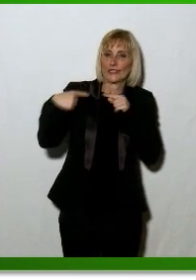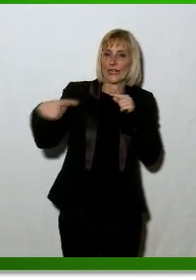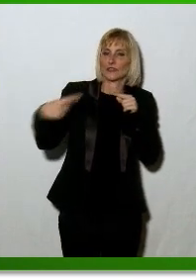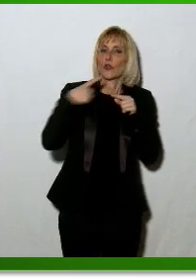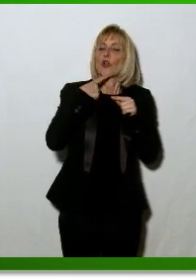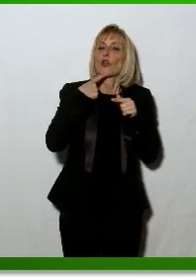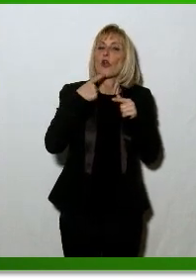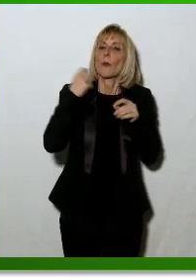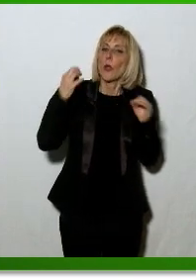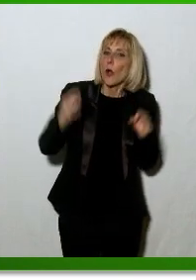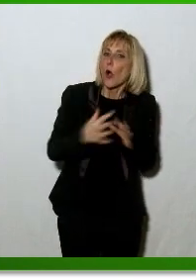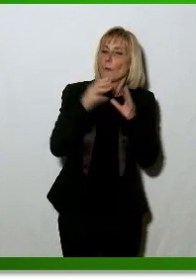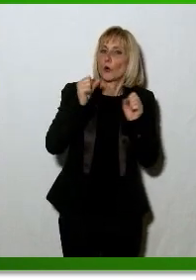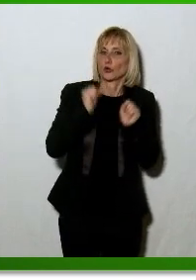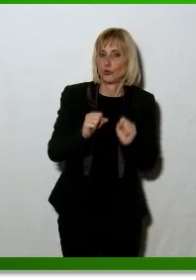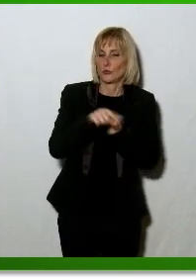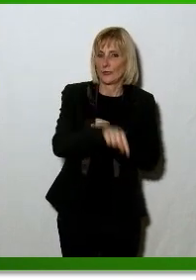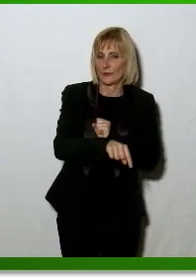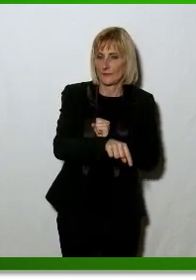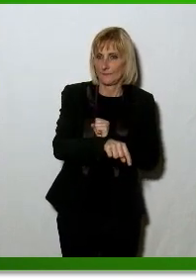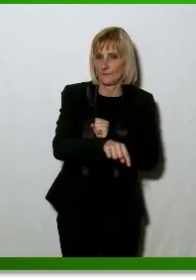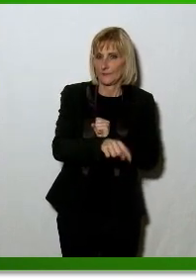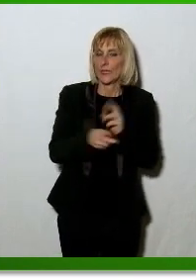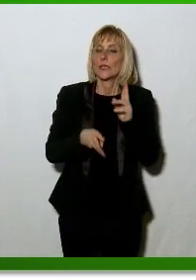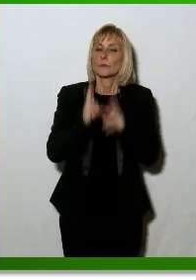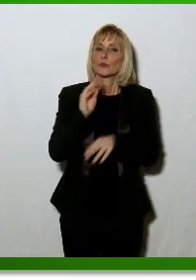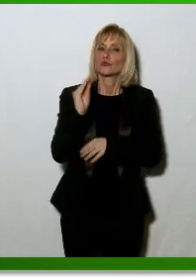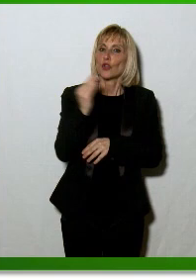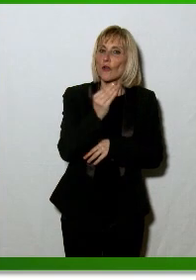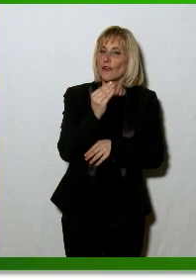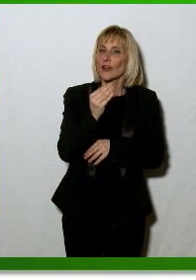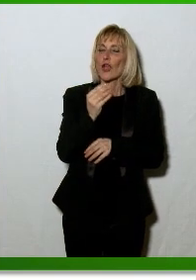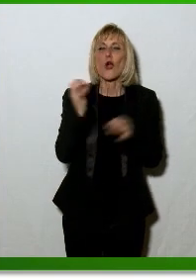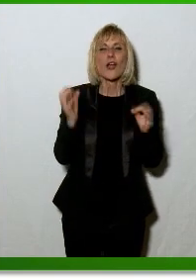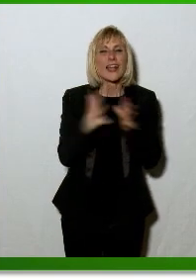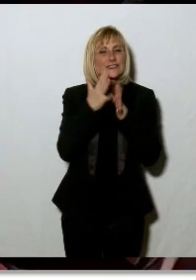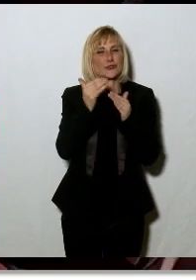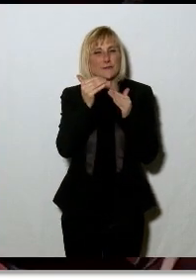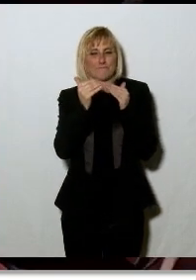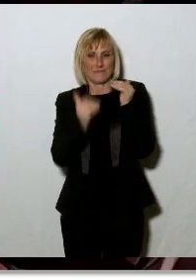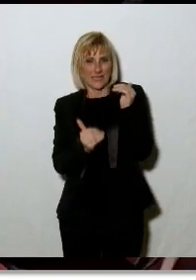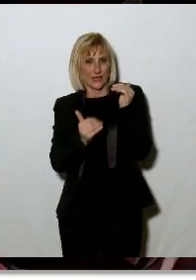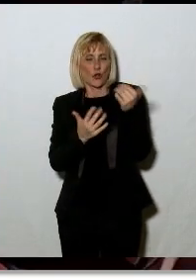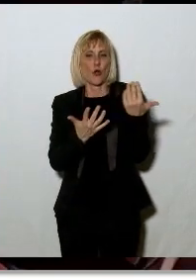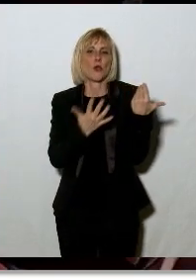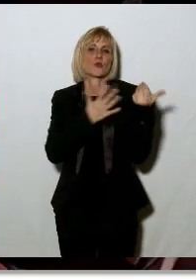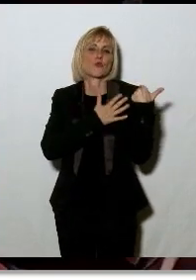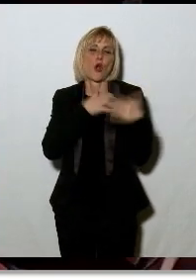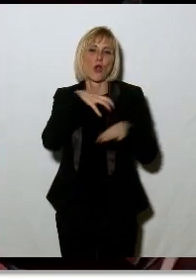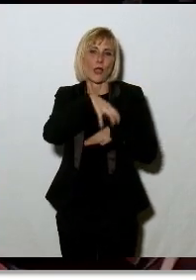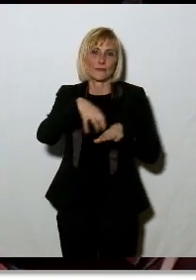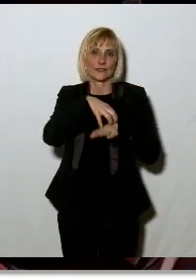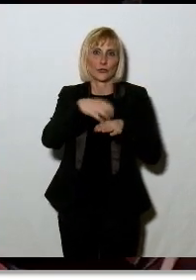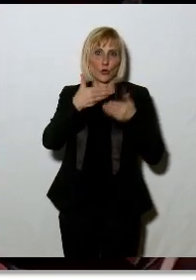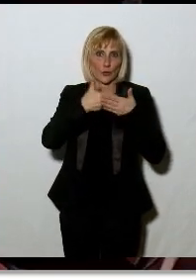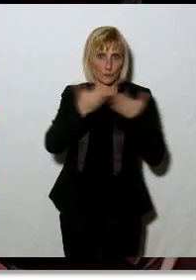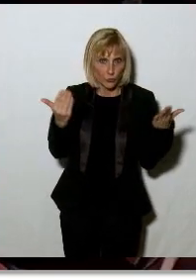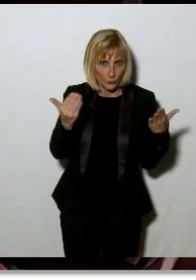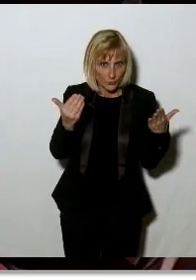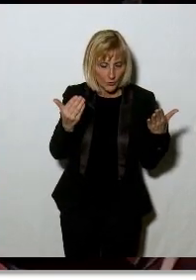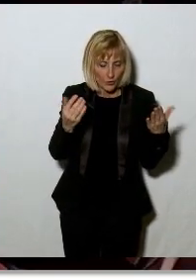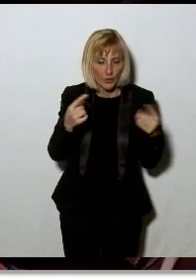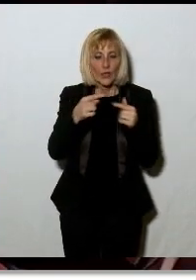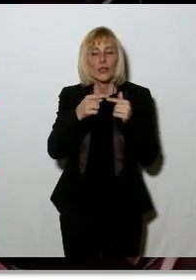termini di opportunità i più giovani hanno molte Meno possibilità di accesso ai ruoli di amministratore pubblico rispetto agli